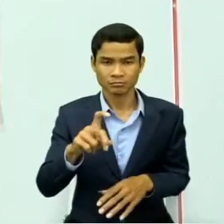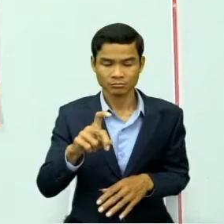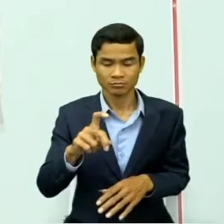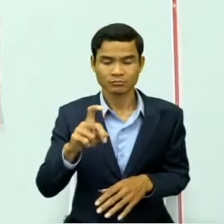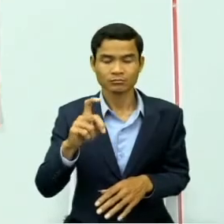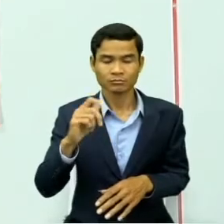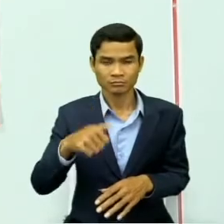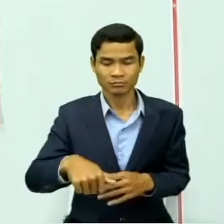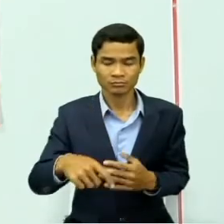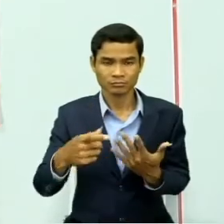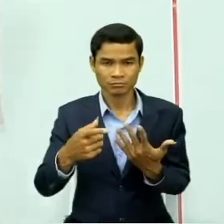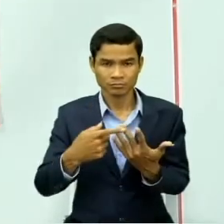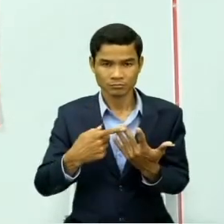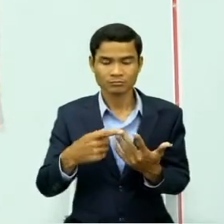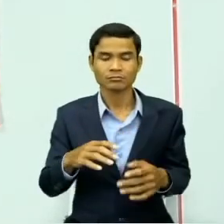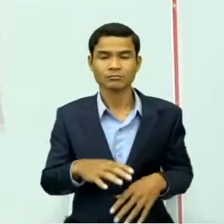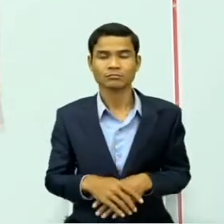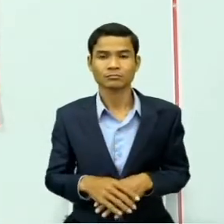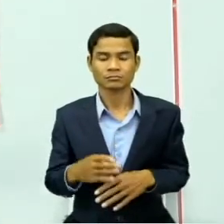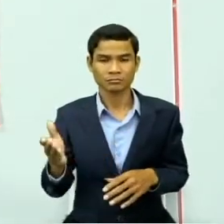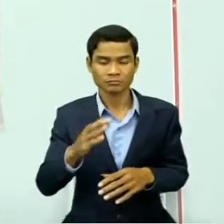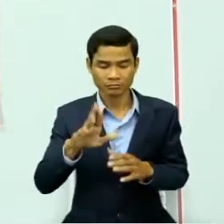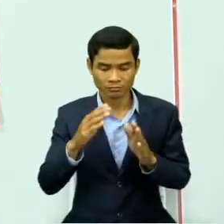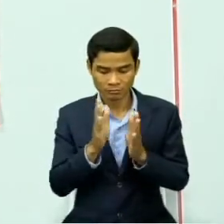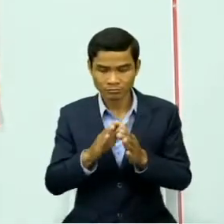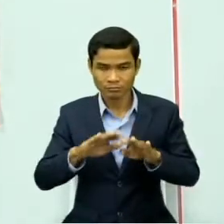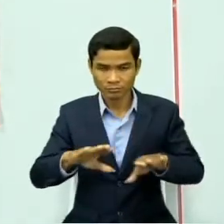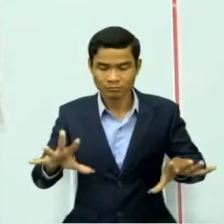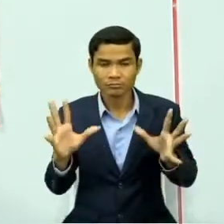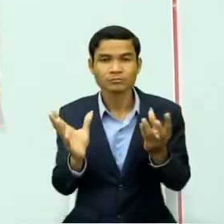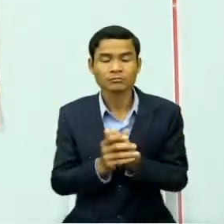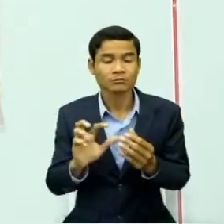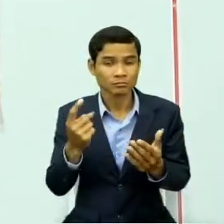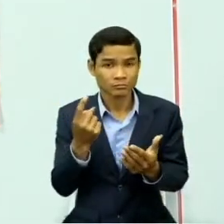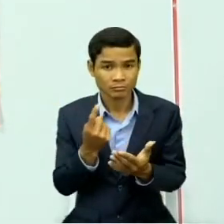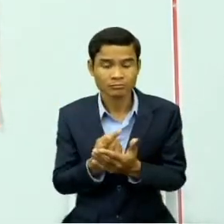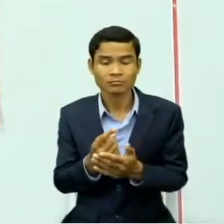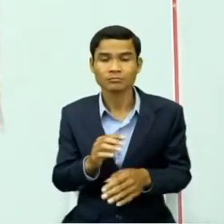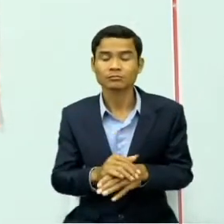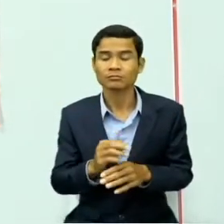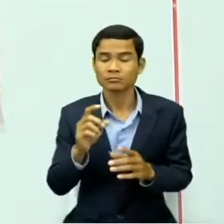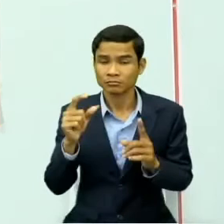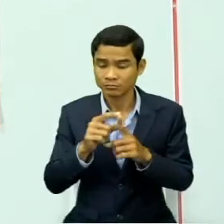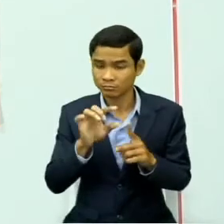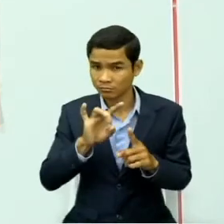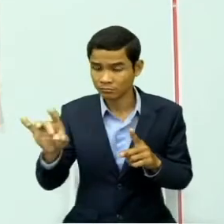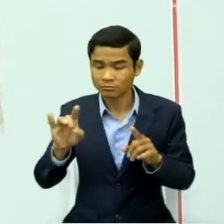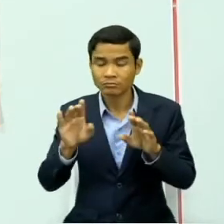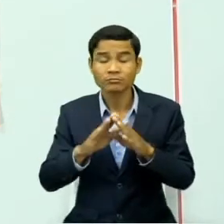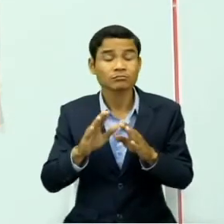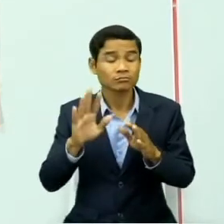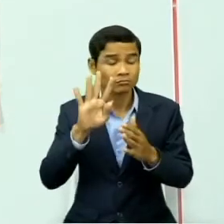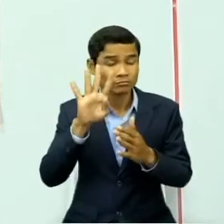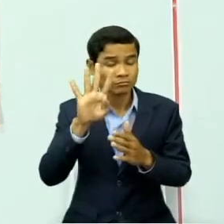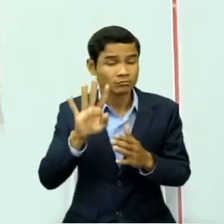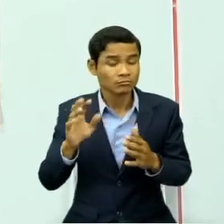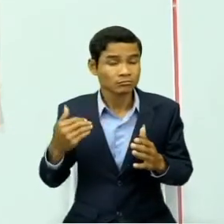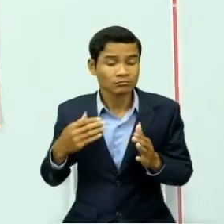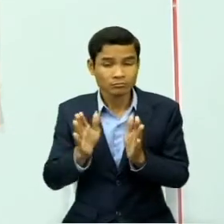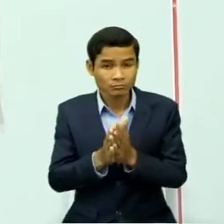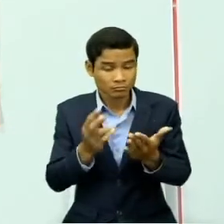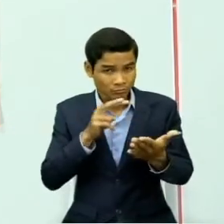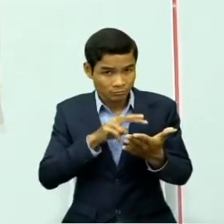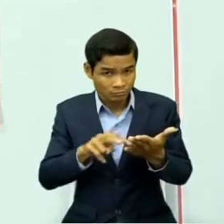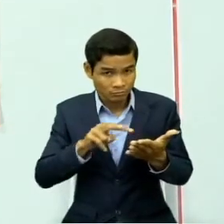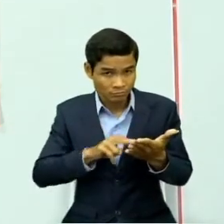ấm. Pnom. Chà, ở cùng con đại bàn cho rùm án. Chiến, nơi khăn nông xếp hơi có đôi chiến nơi khăn